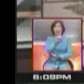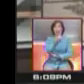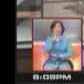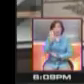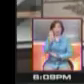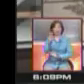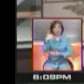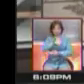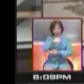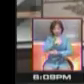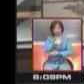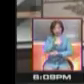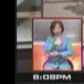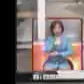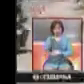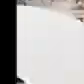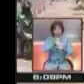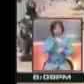June Loyola, ikwento mo.